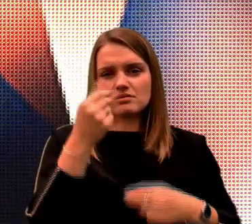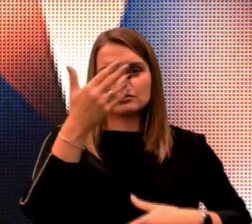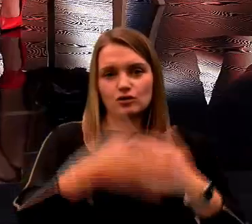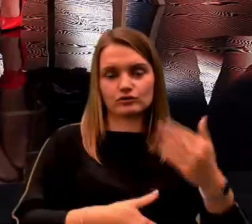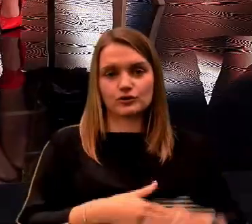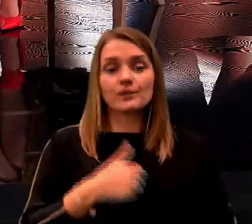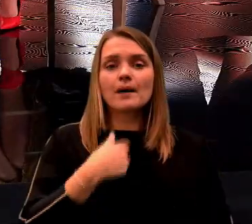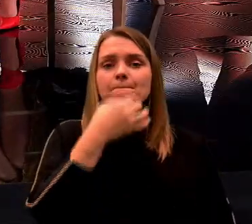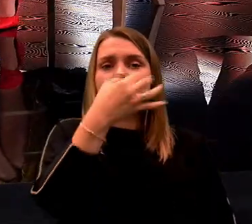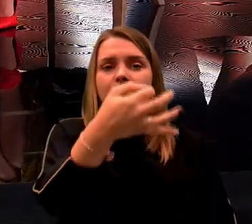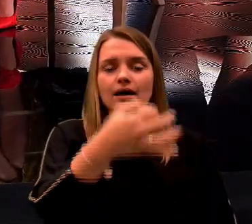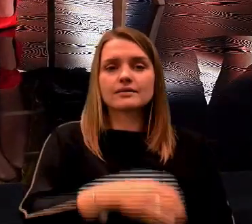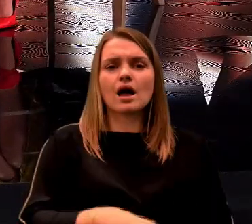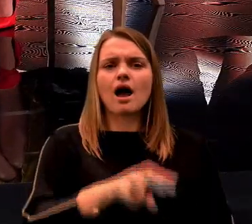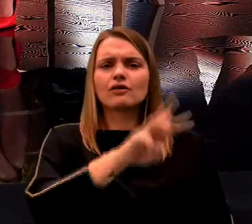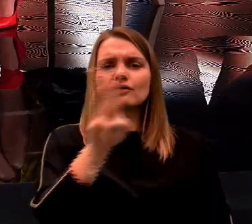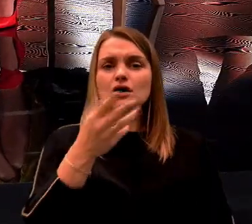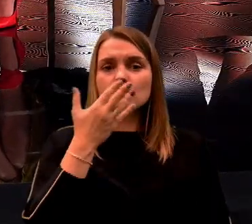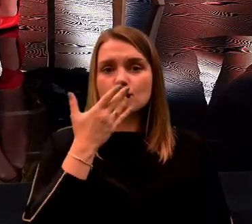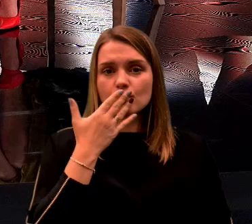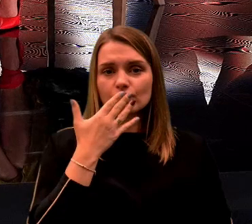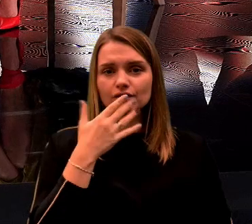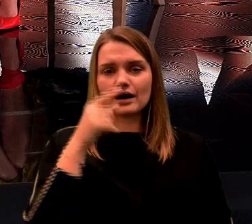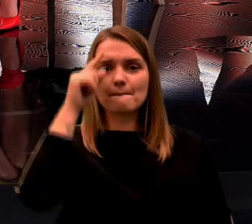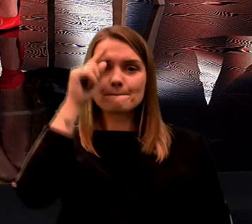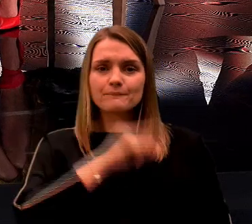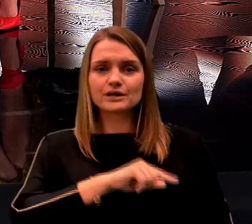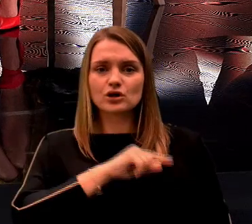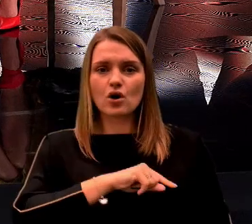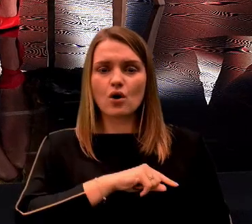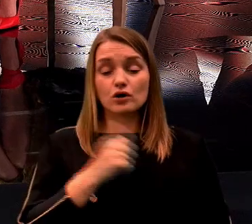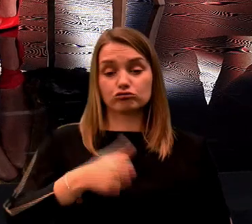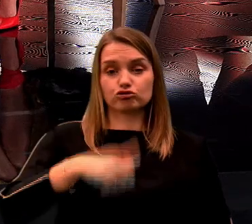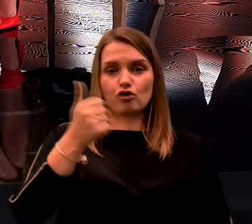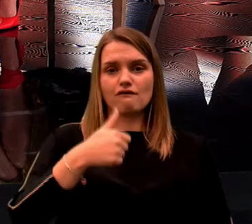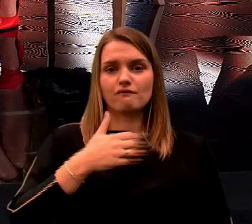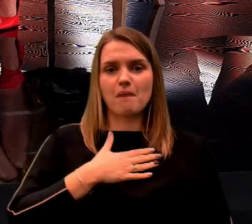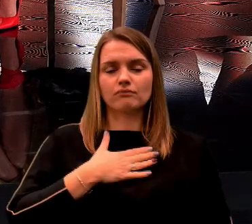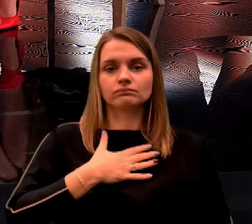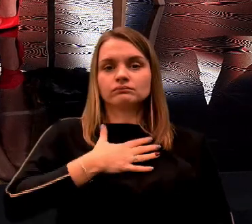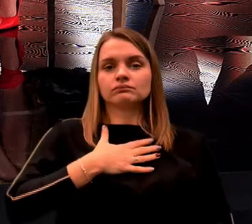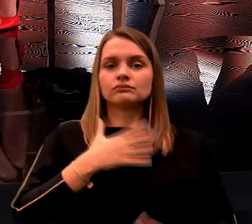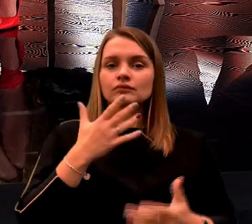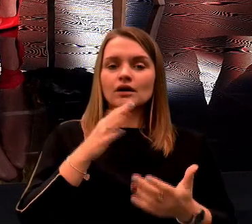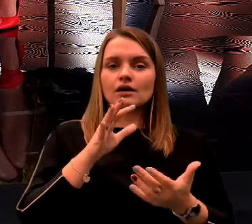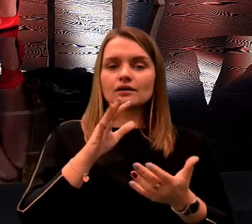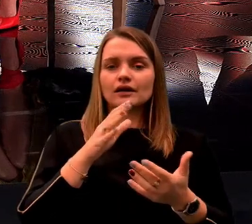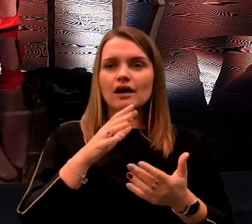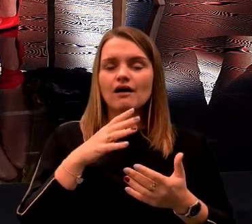czy to nie jest trochę tak, państwo mówicie, że to jest trochę psychologia, że szef, który ma poczucie własnej wartości,